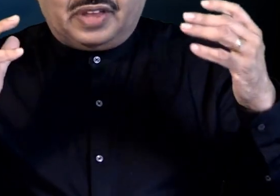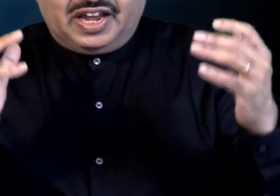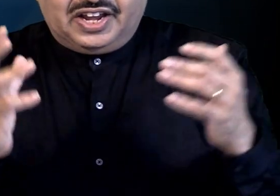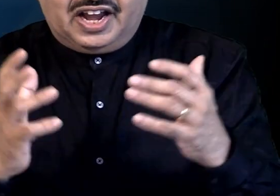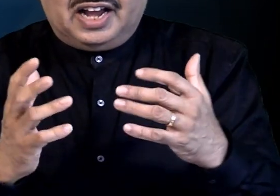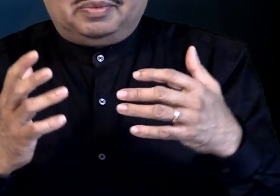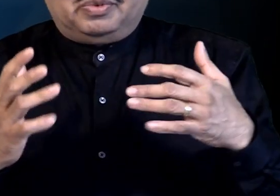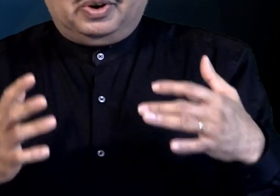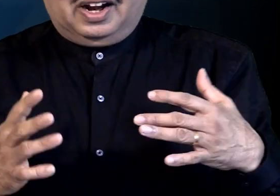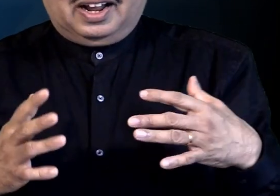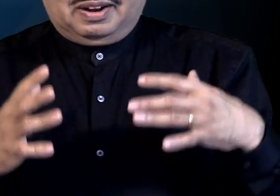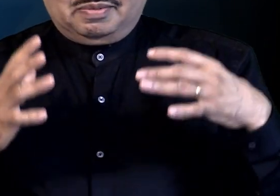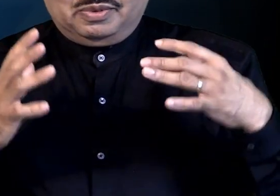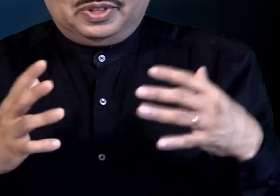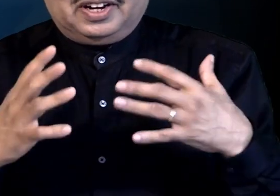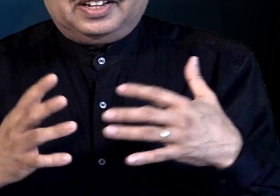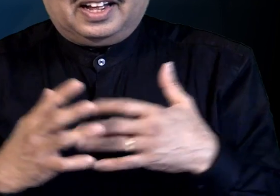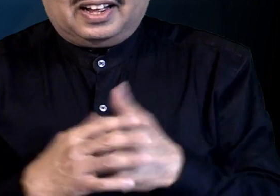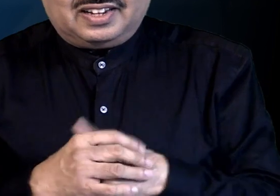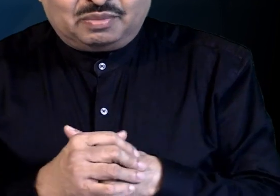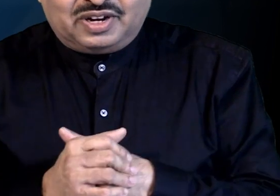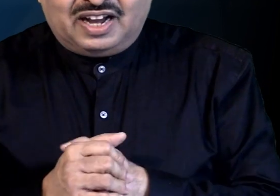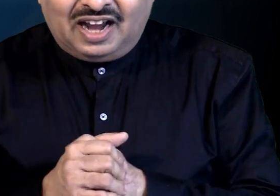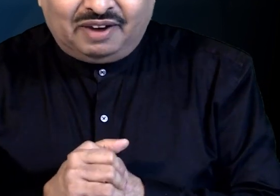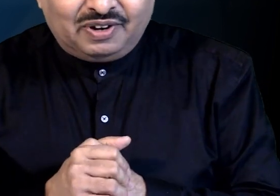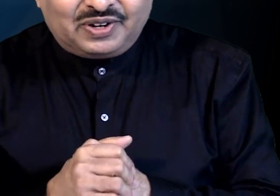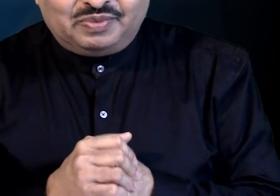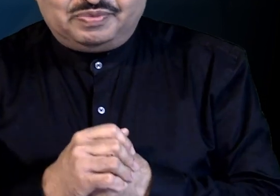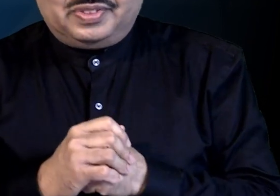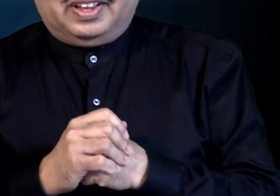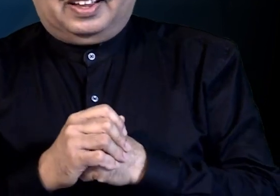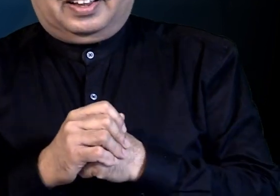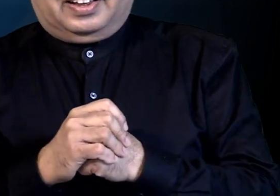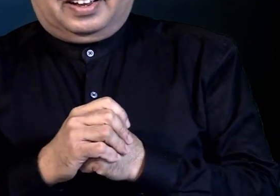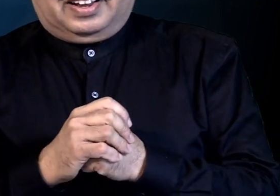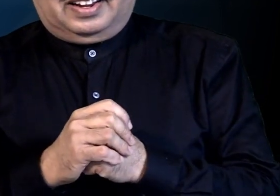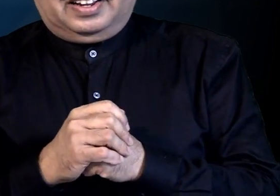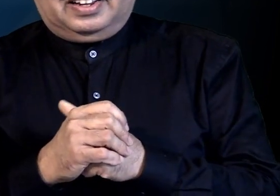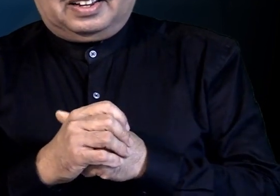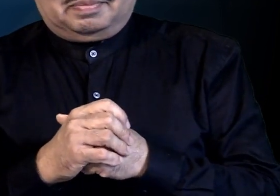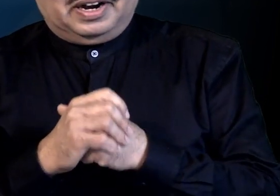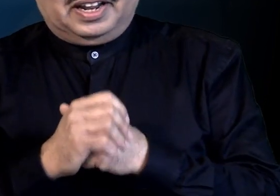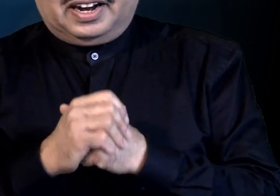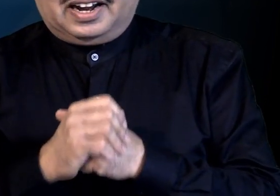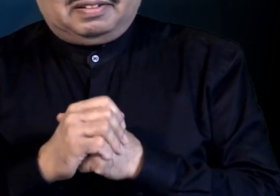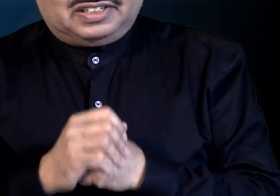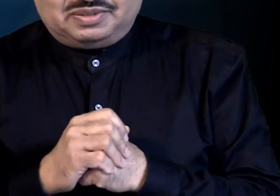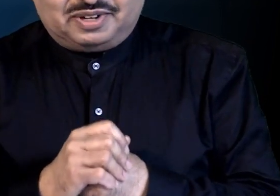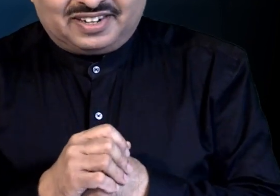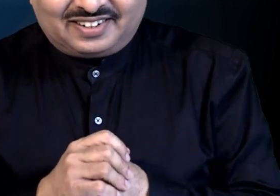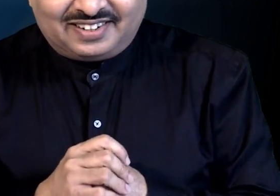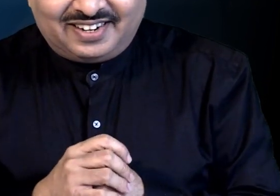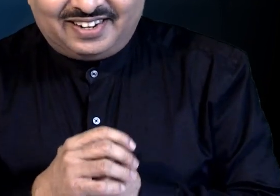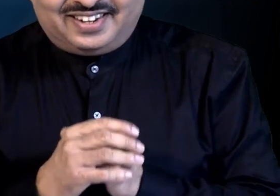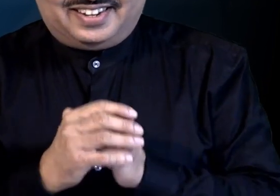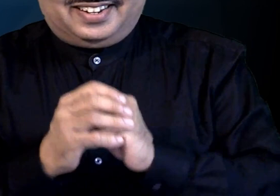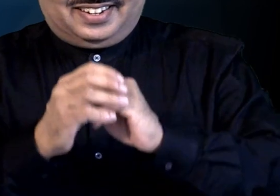പ്രോത്സാഹിപ്പിക്കാനും നയിക്കാനും ഉള്ള മുതിർന്ന നമുക്കെല്ലാവർക്കും ഇത് പഠിക്കേണ്ട